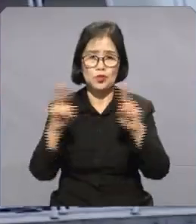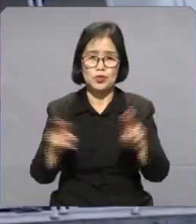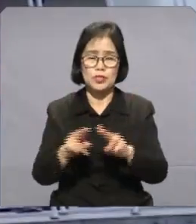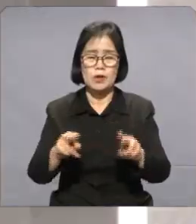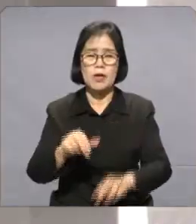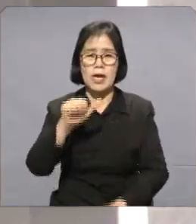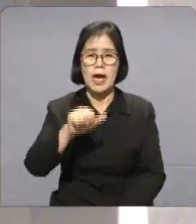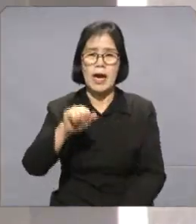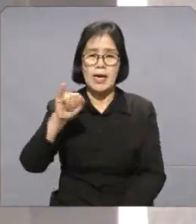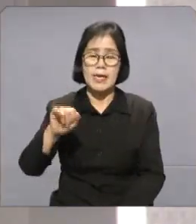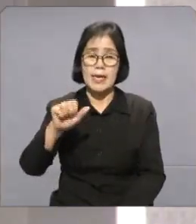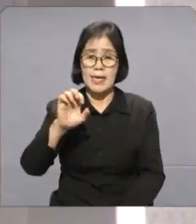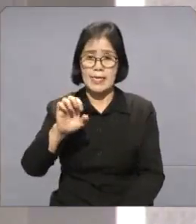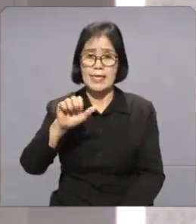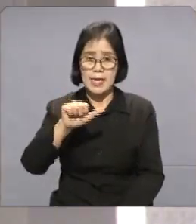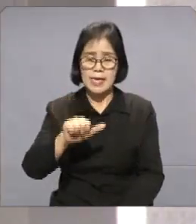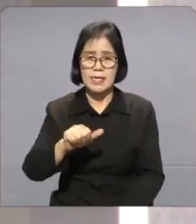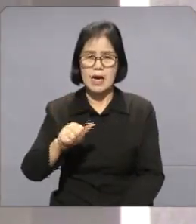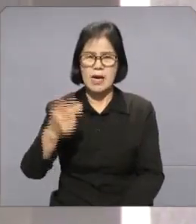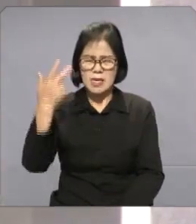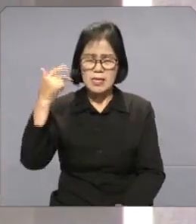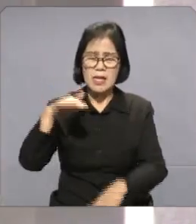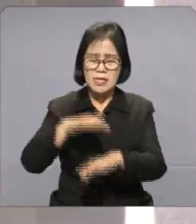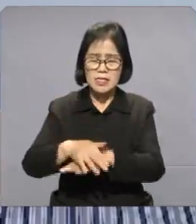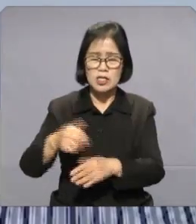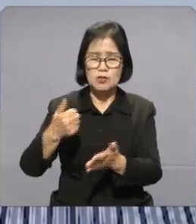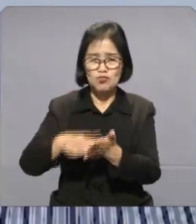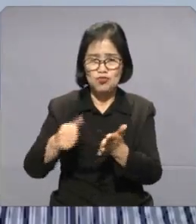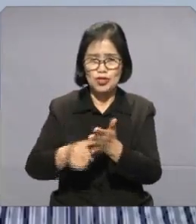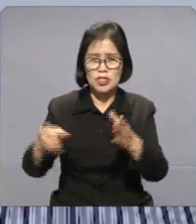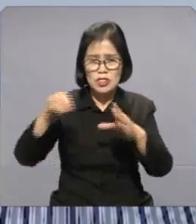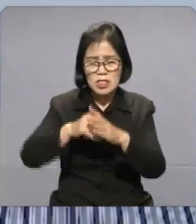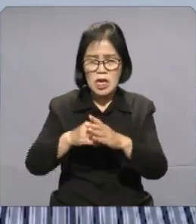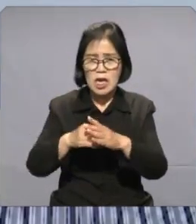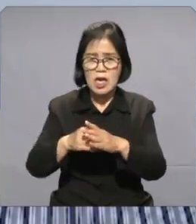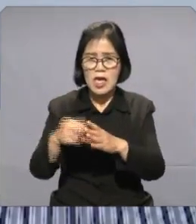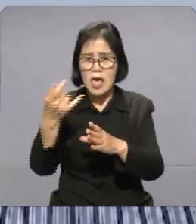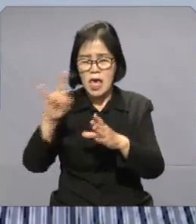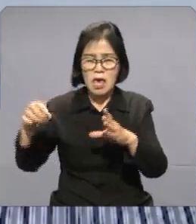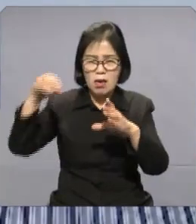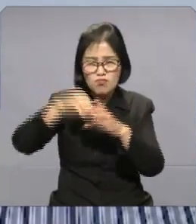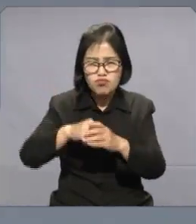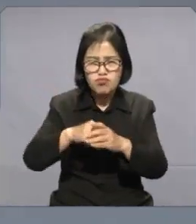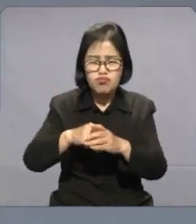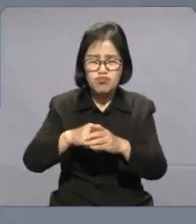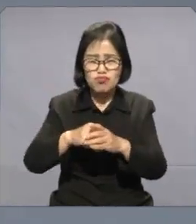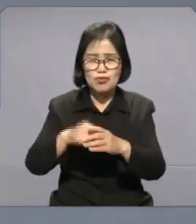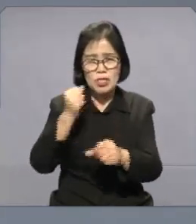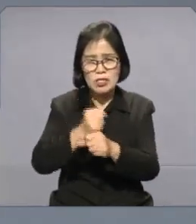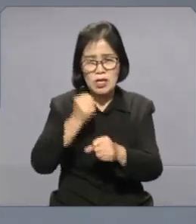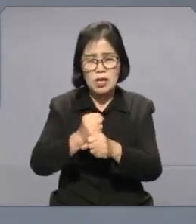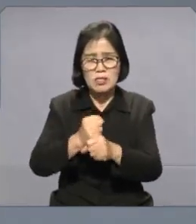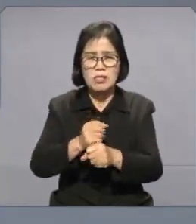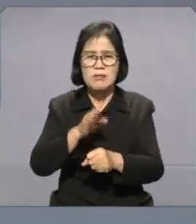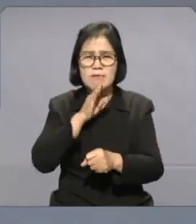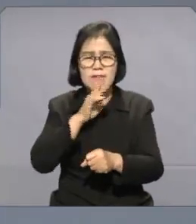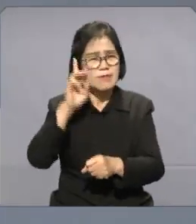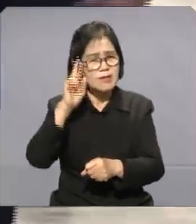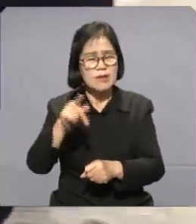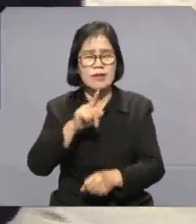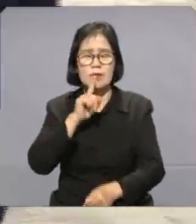국제원자력기구 IAEA가 재래식 폭탄에 핵물질을 채운 더티밤을 우크라이나가 생산한다는 것은 사실이 아니라고